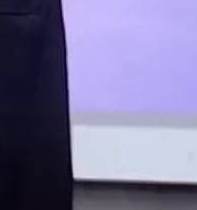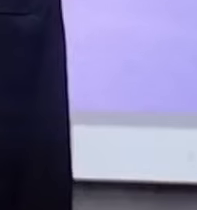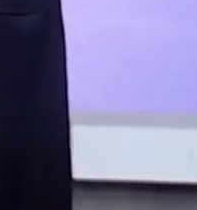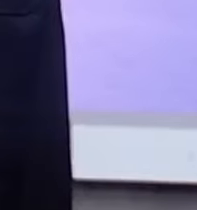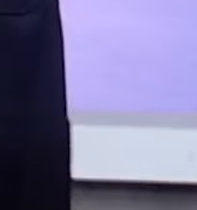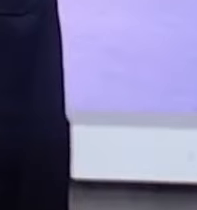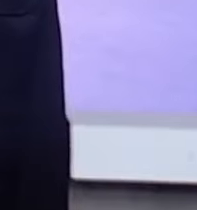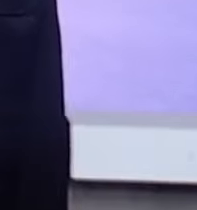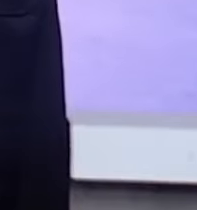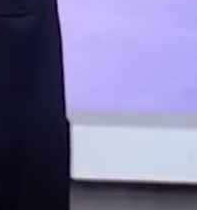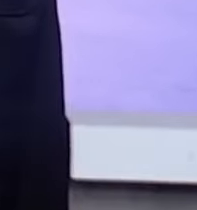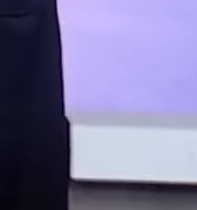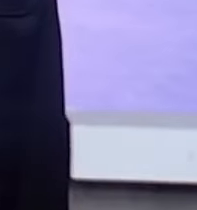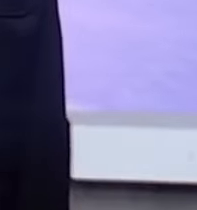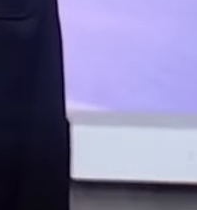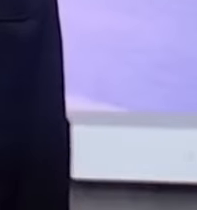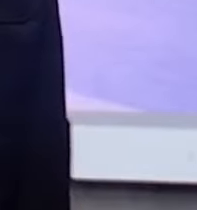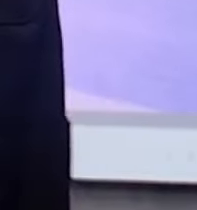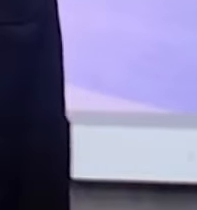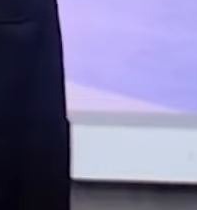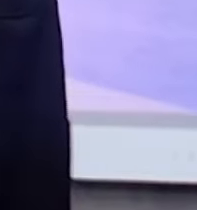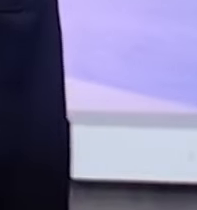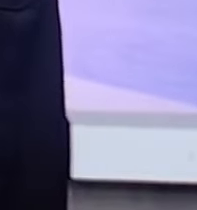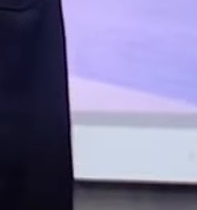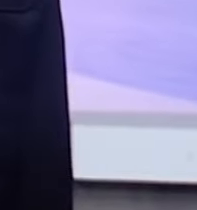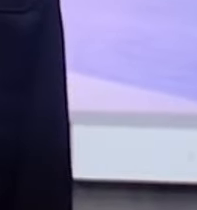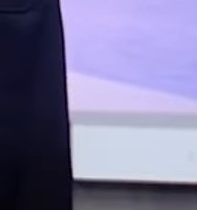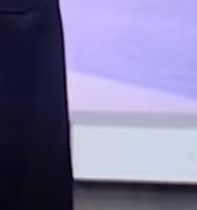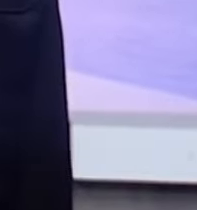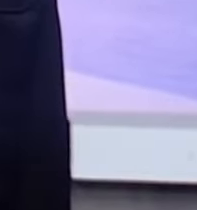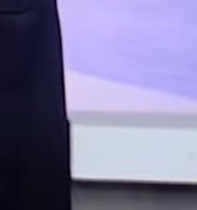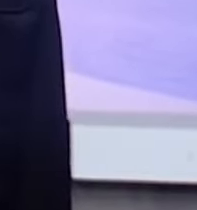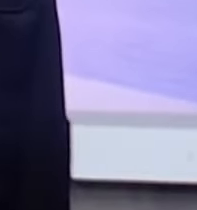GMA Integrated News sa YouTube at para sa mga kapuso abroad,